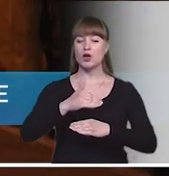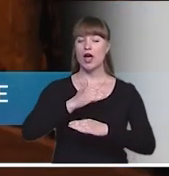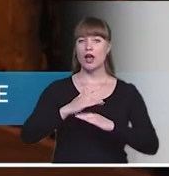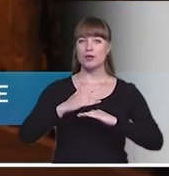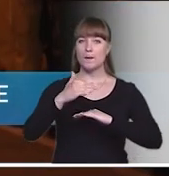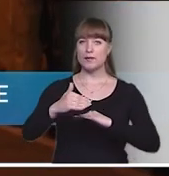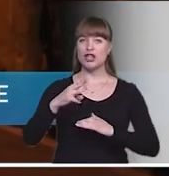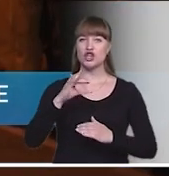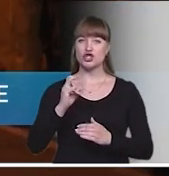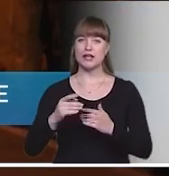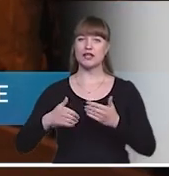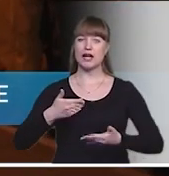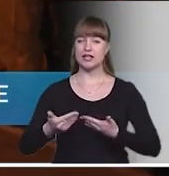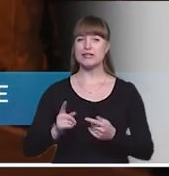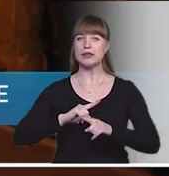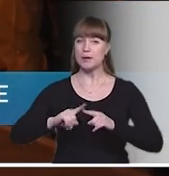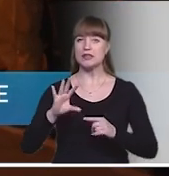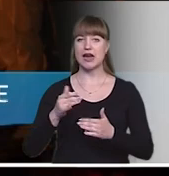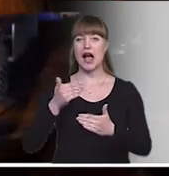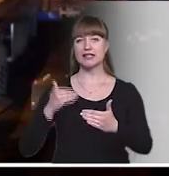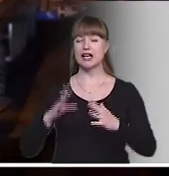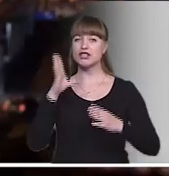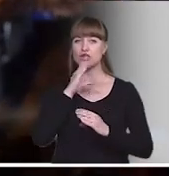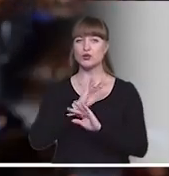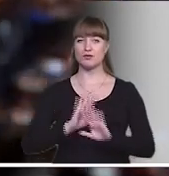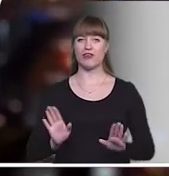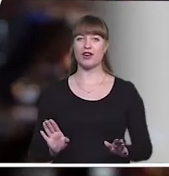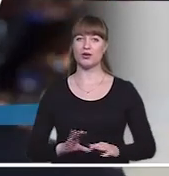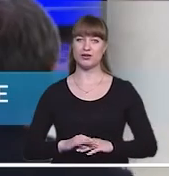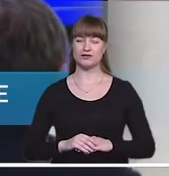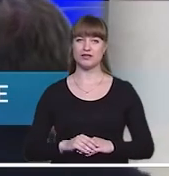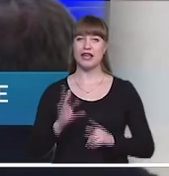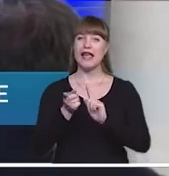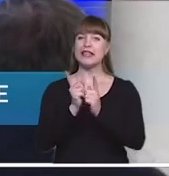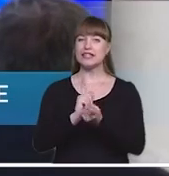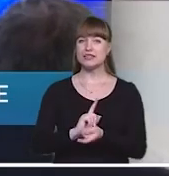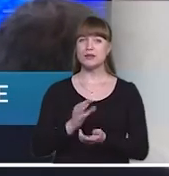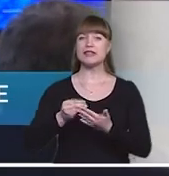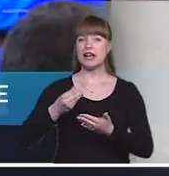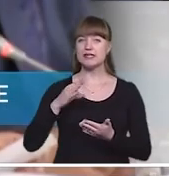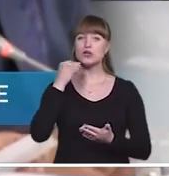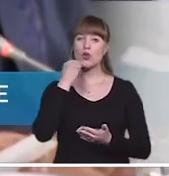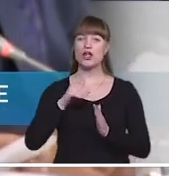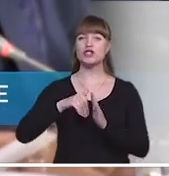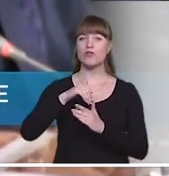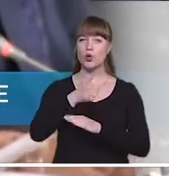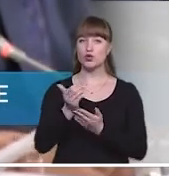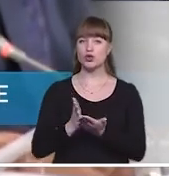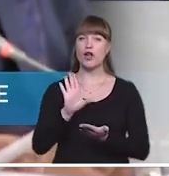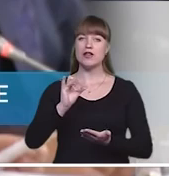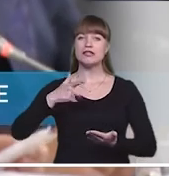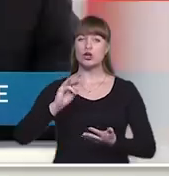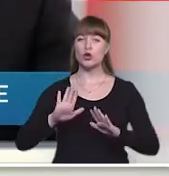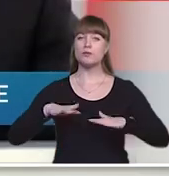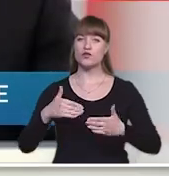шеренга начинает быстрее идти, а задние не успевают. Изменить оценку качества услуг Василий Голубев